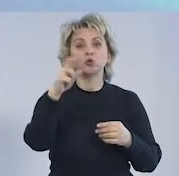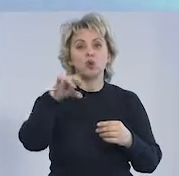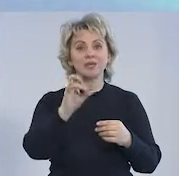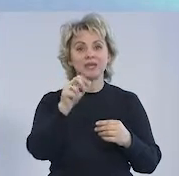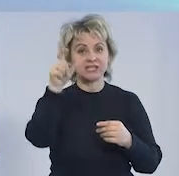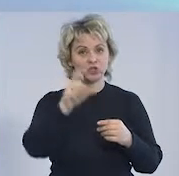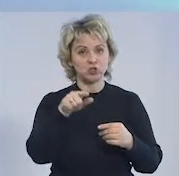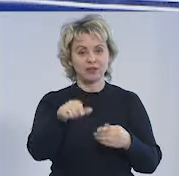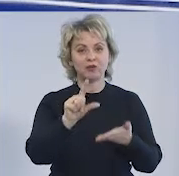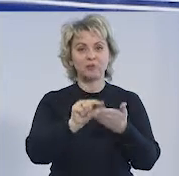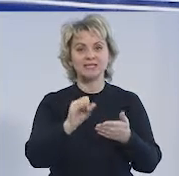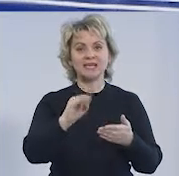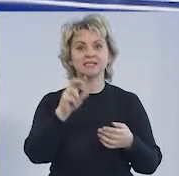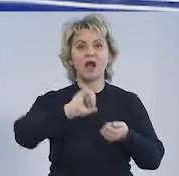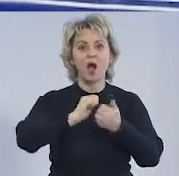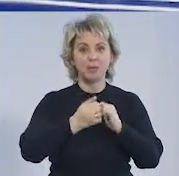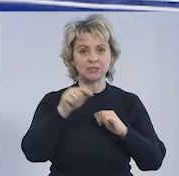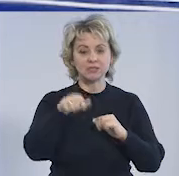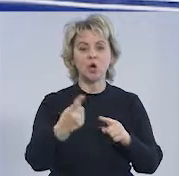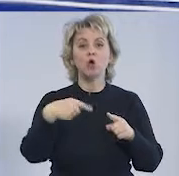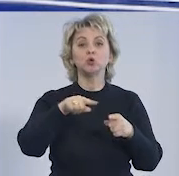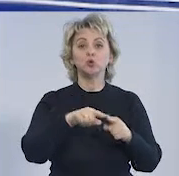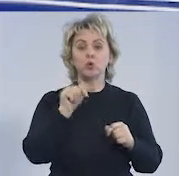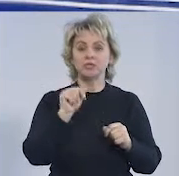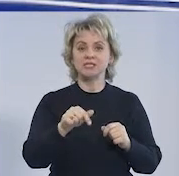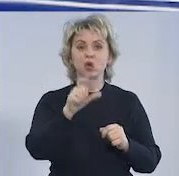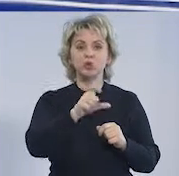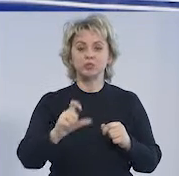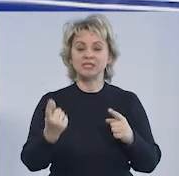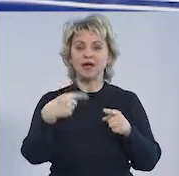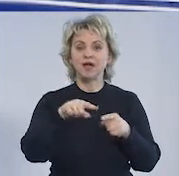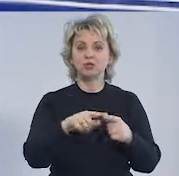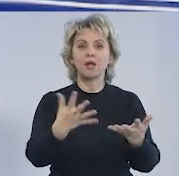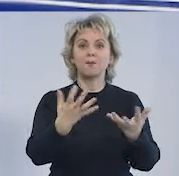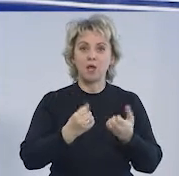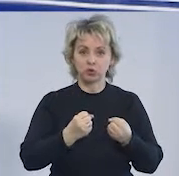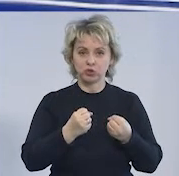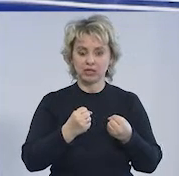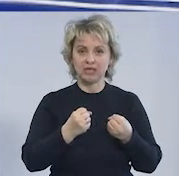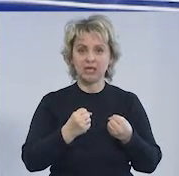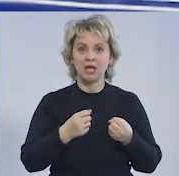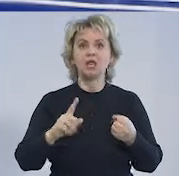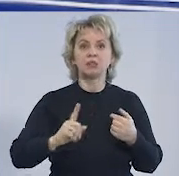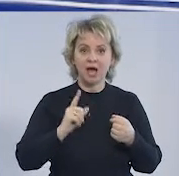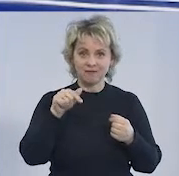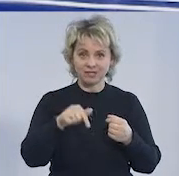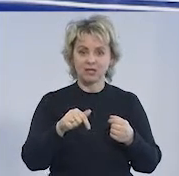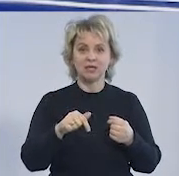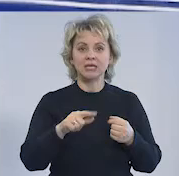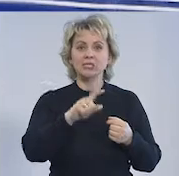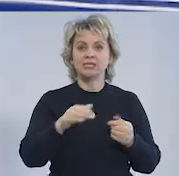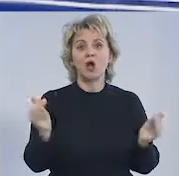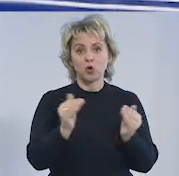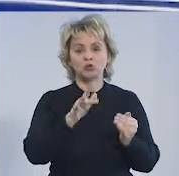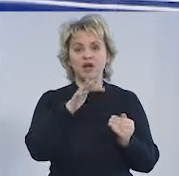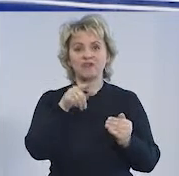Донецка, это пенсионер из Каменска. То есть люди, которые получили навык за